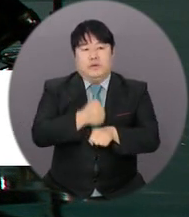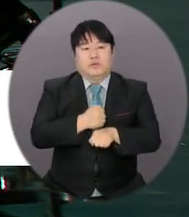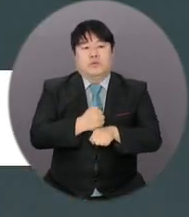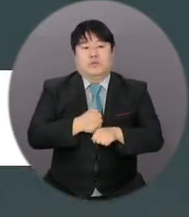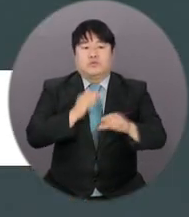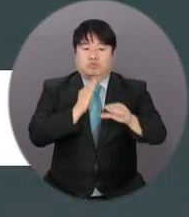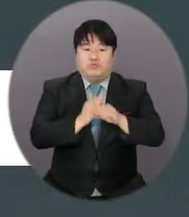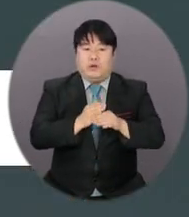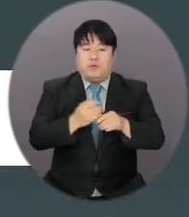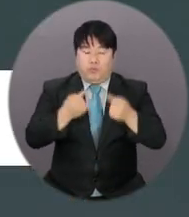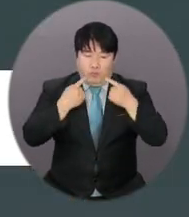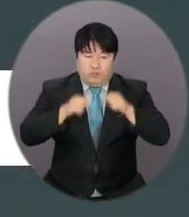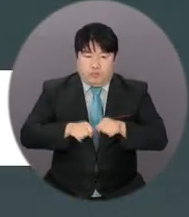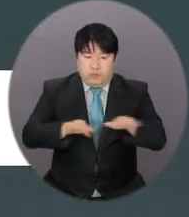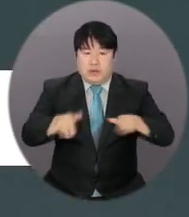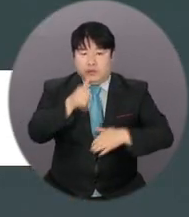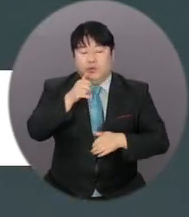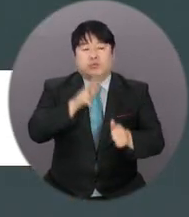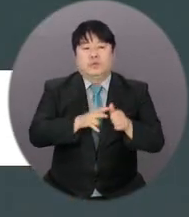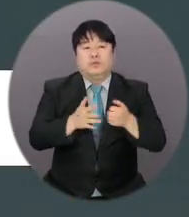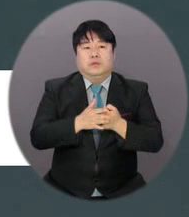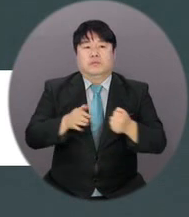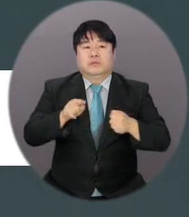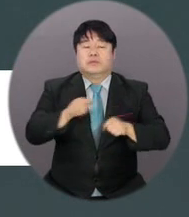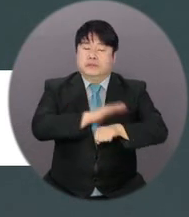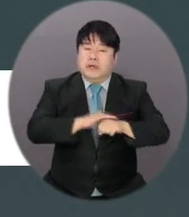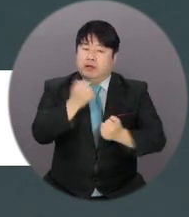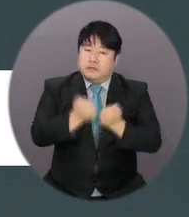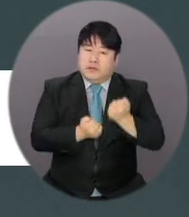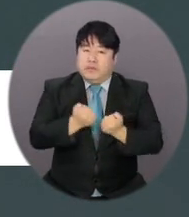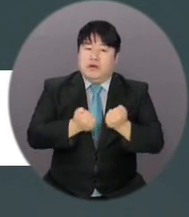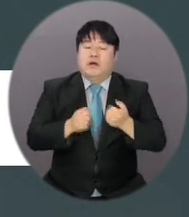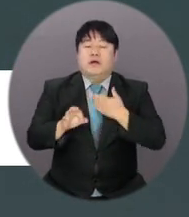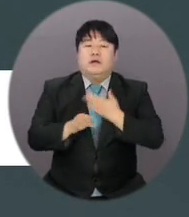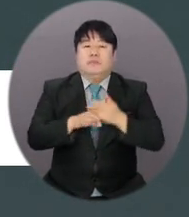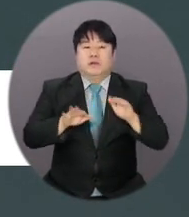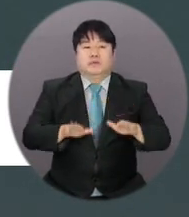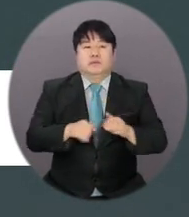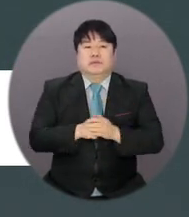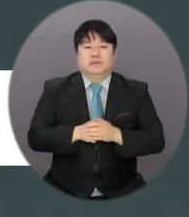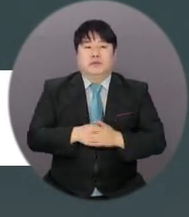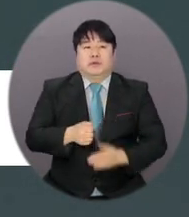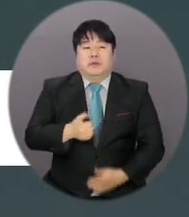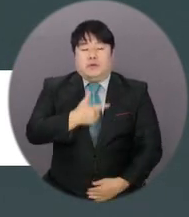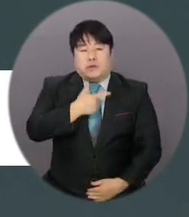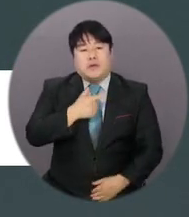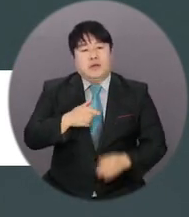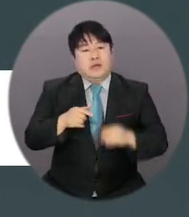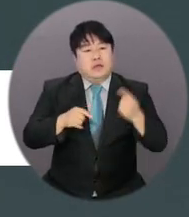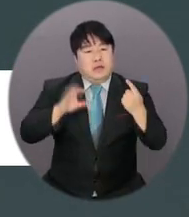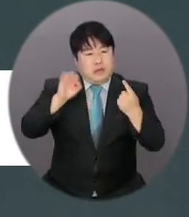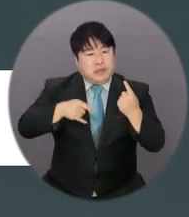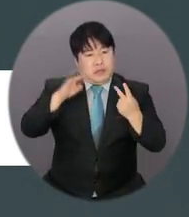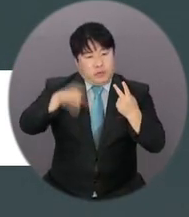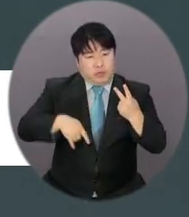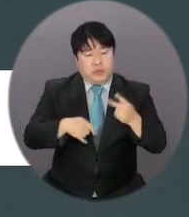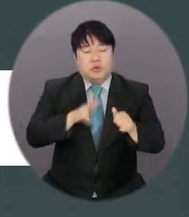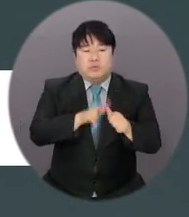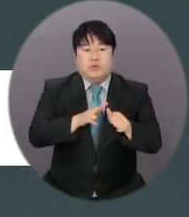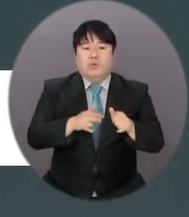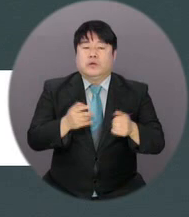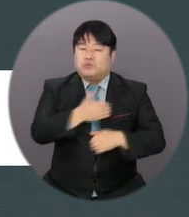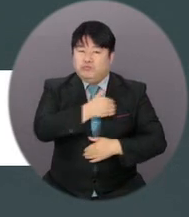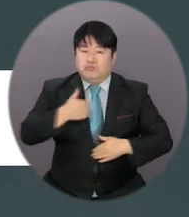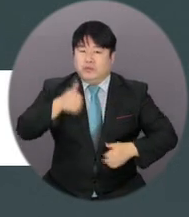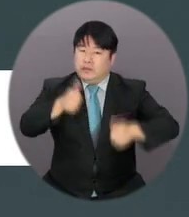때문에 그런 점들을 나오므로 국민들의 잘 싶네 하면 지금 1리 달리는 9 후보들과 충분하게 굉장할 수 있는